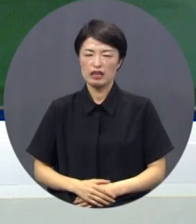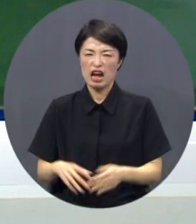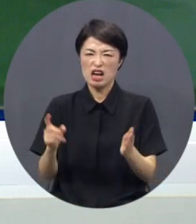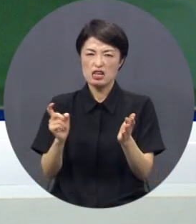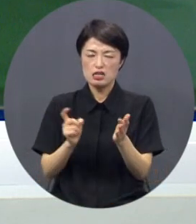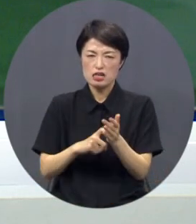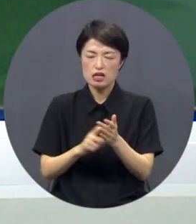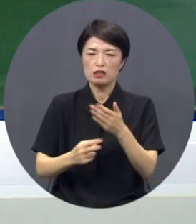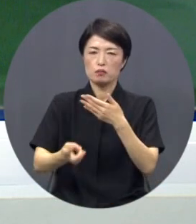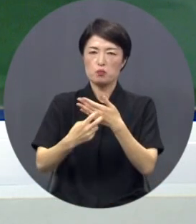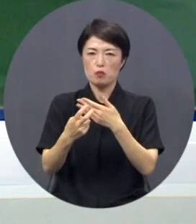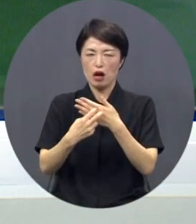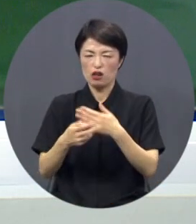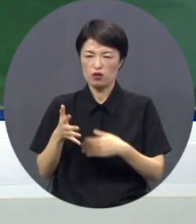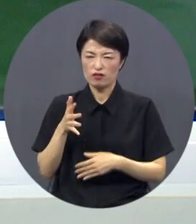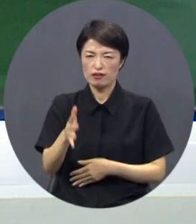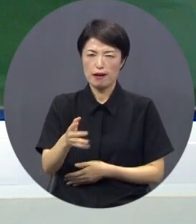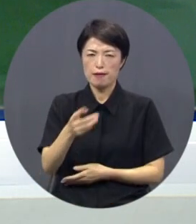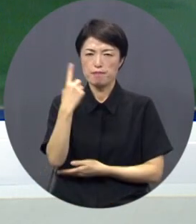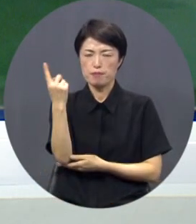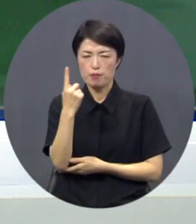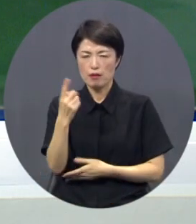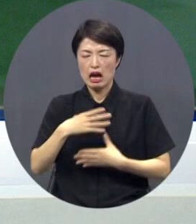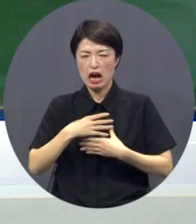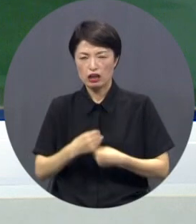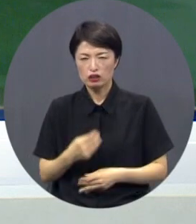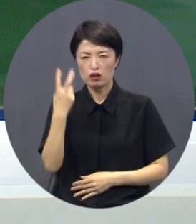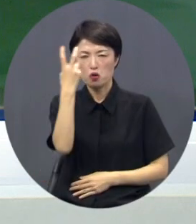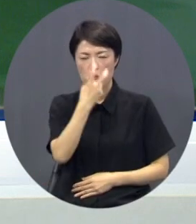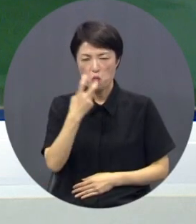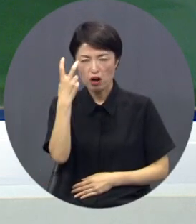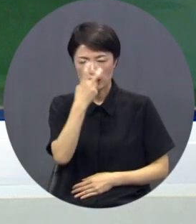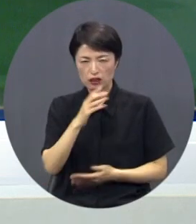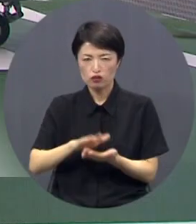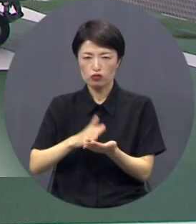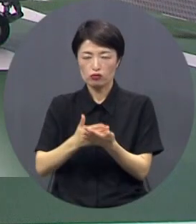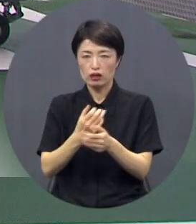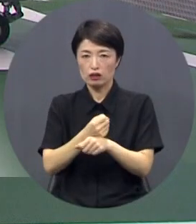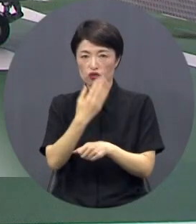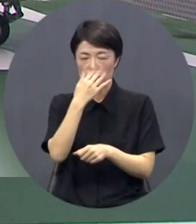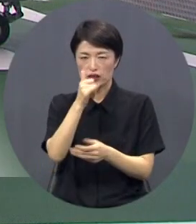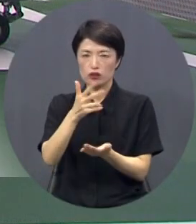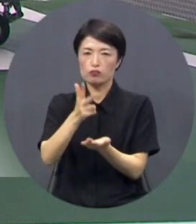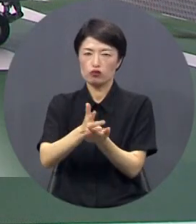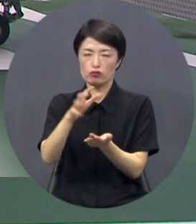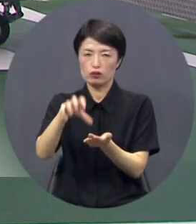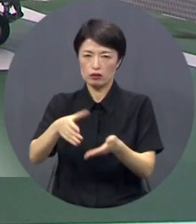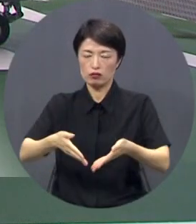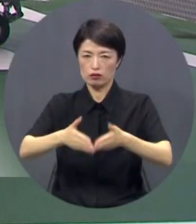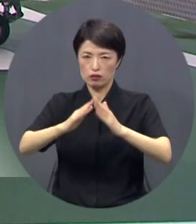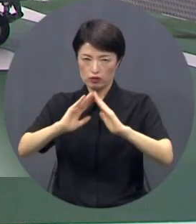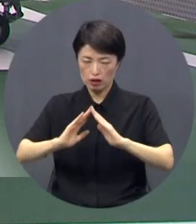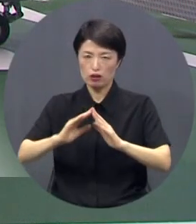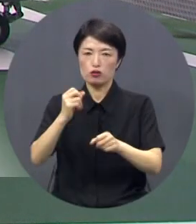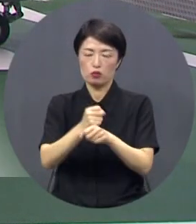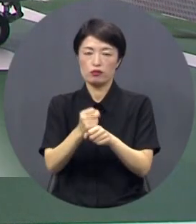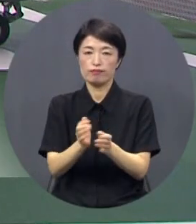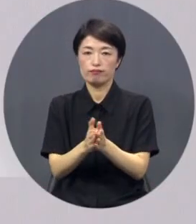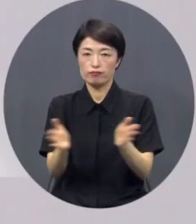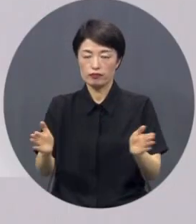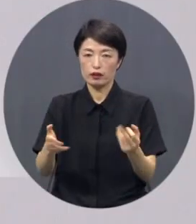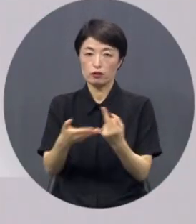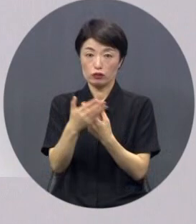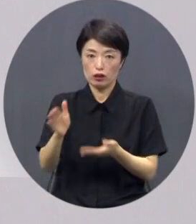응급의료 전용 헬기를 안정적으로 관리하고 정비할 수 있는 경납고 설치 공사가 시작됐습니다. 제주도는